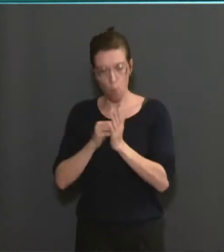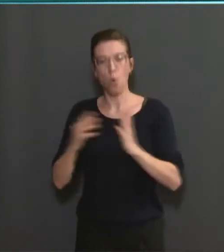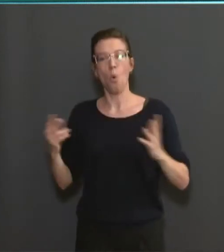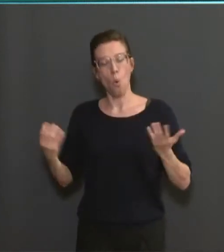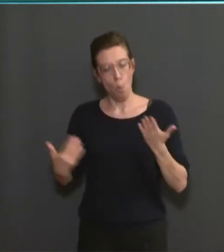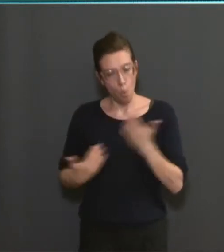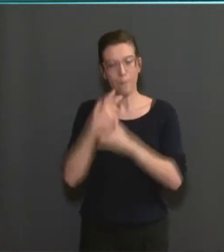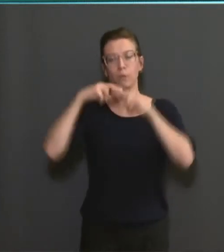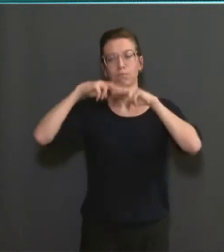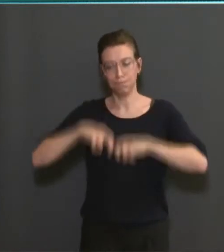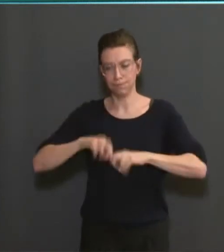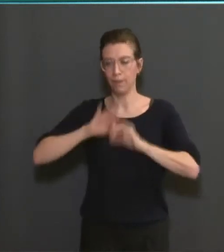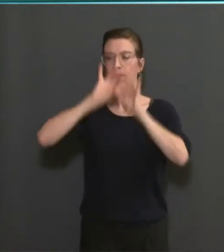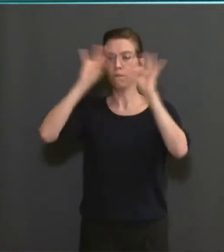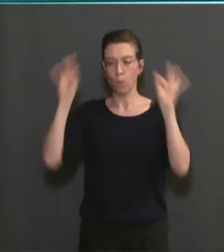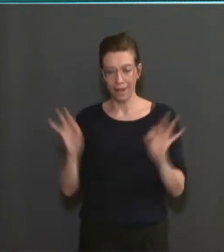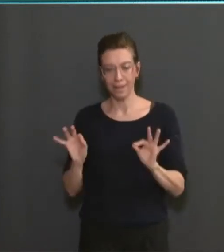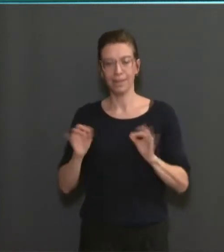maken.